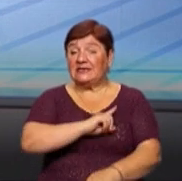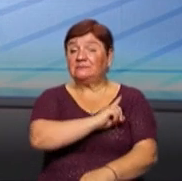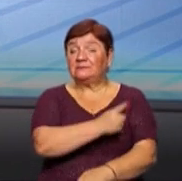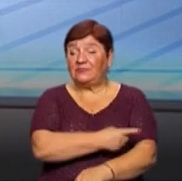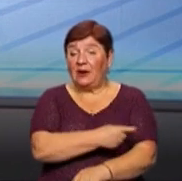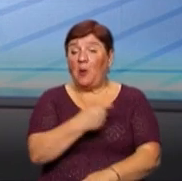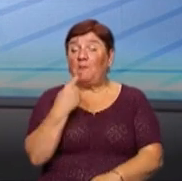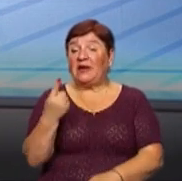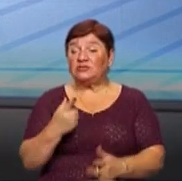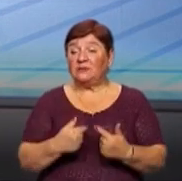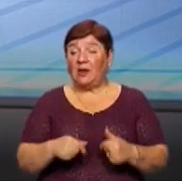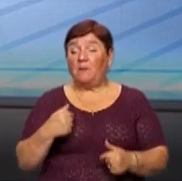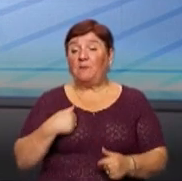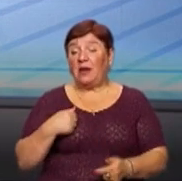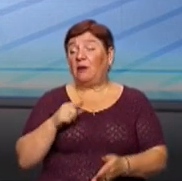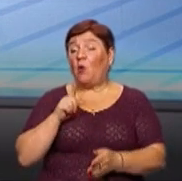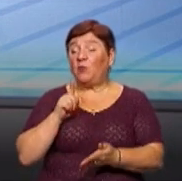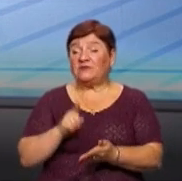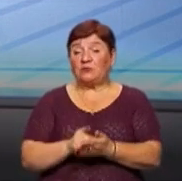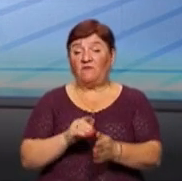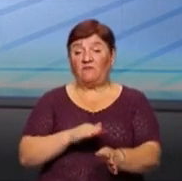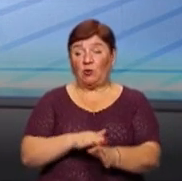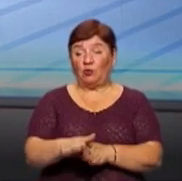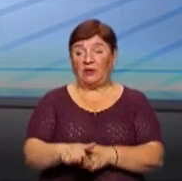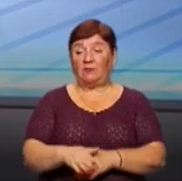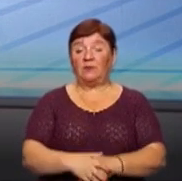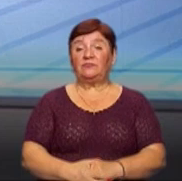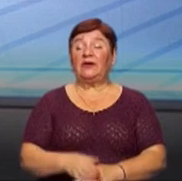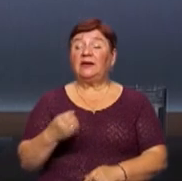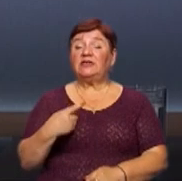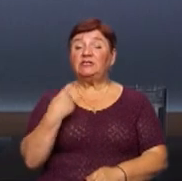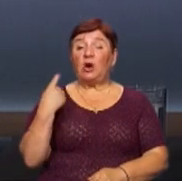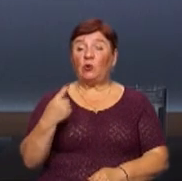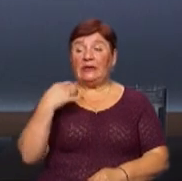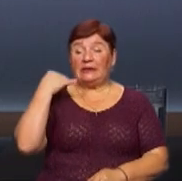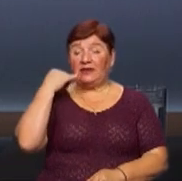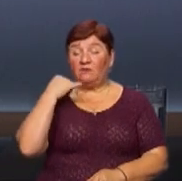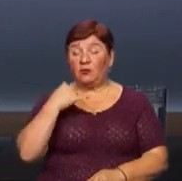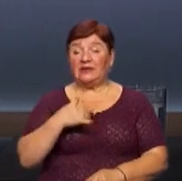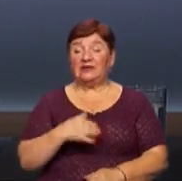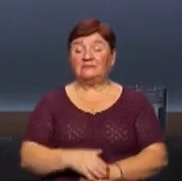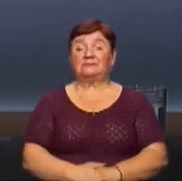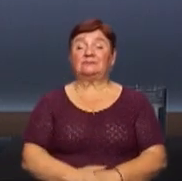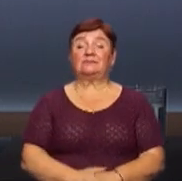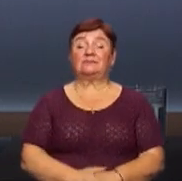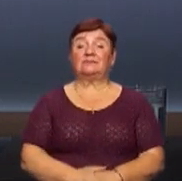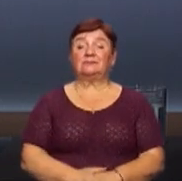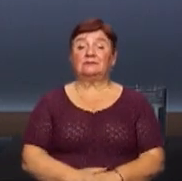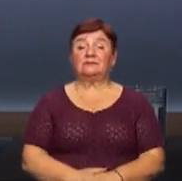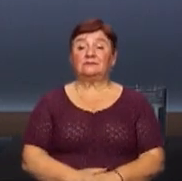рішення суду першої інстанції, обов'язково ми його виконуємо. Ще у нас один телефонний дзвіночок. Доброго вечора. Кажіть, будь